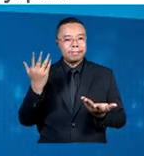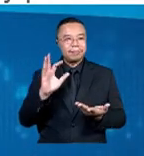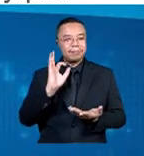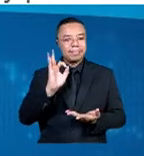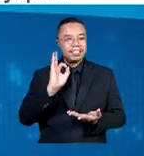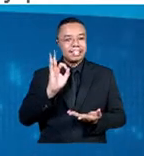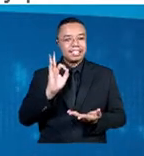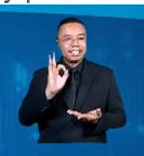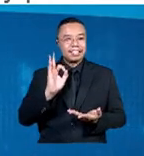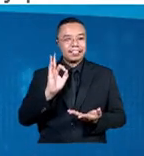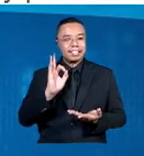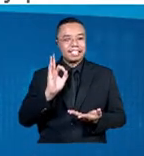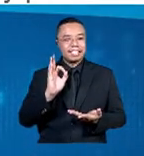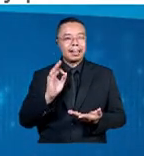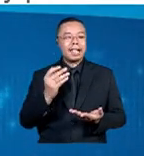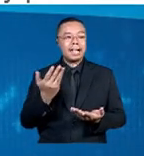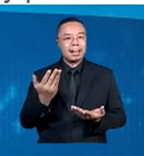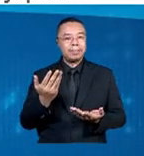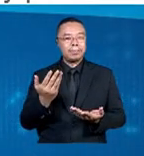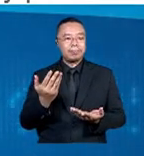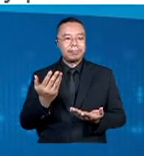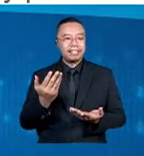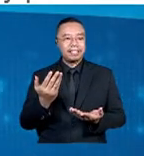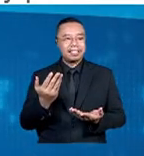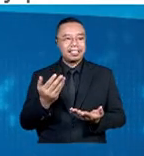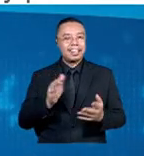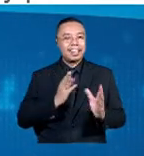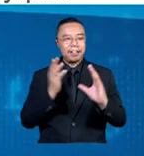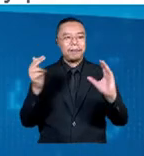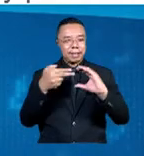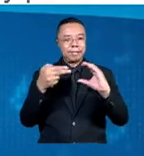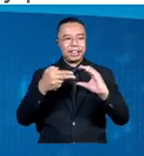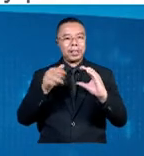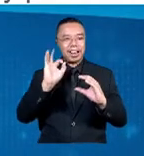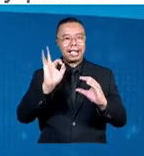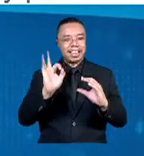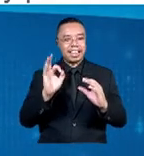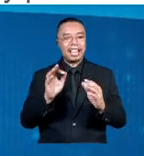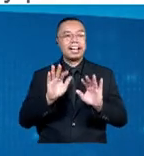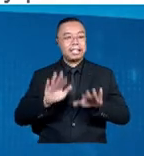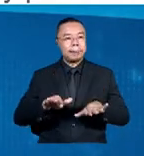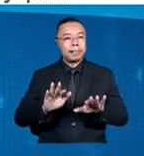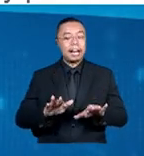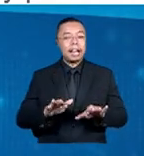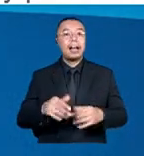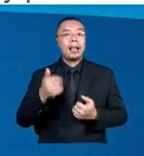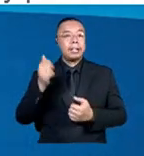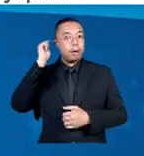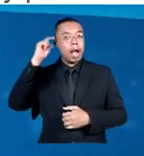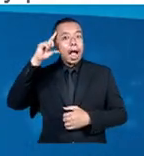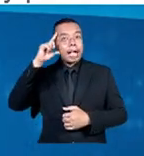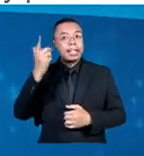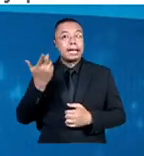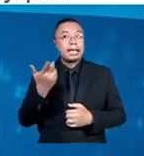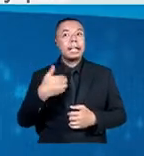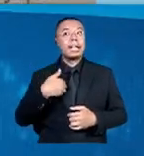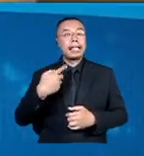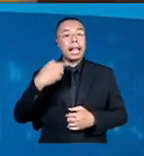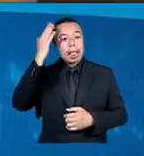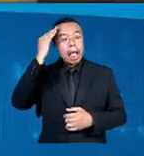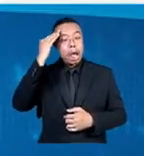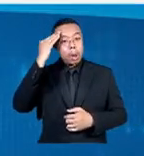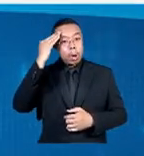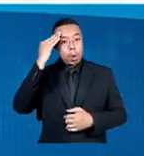Oke. Iya Mbak Angki. Ayolah kita virtual dulu. Virtual dulu ya sementara. Mbak Angki, kita tahu